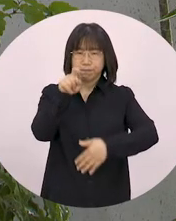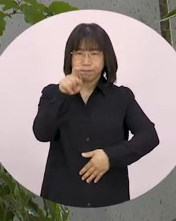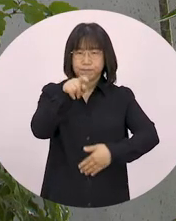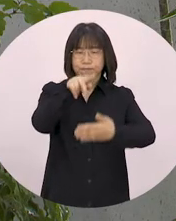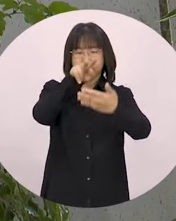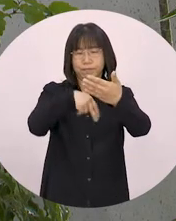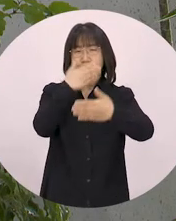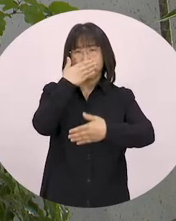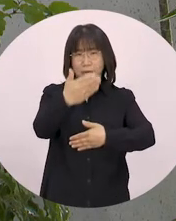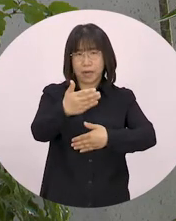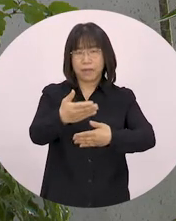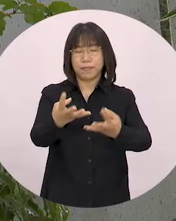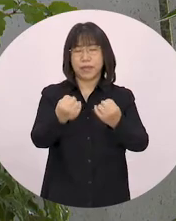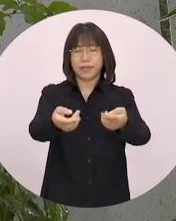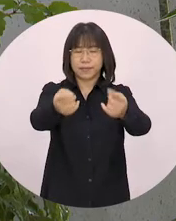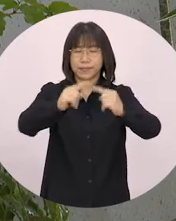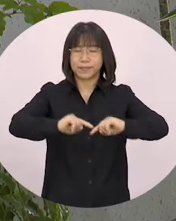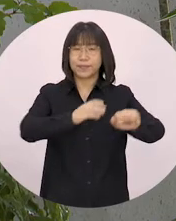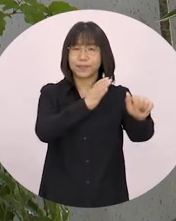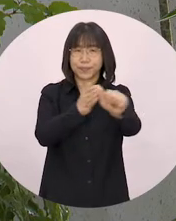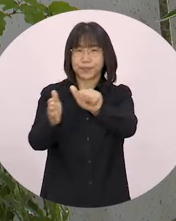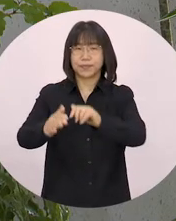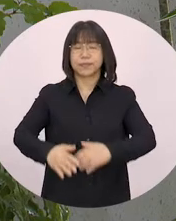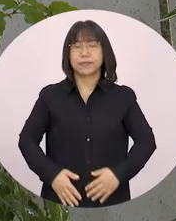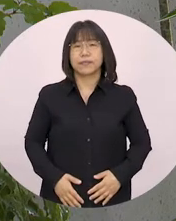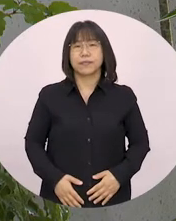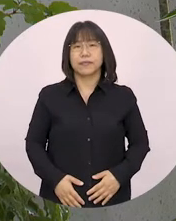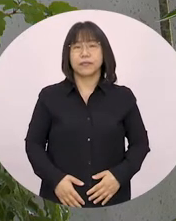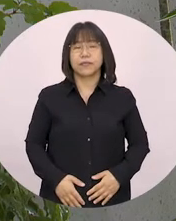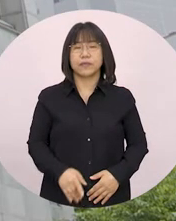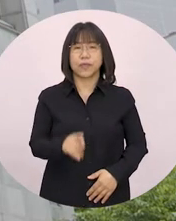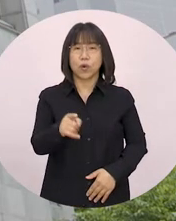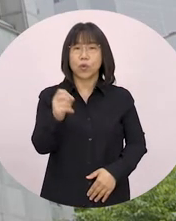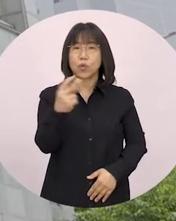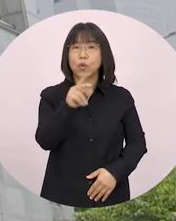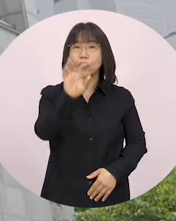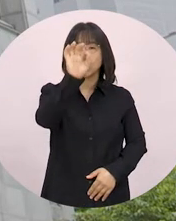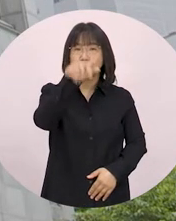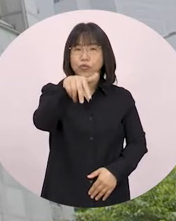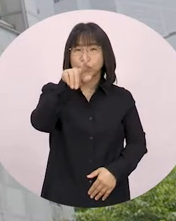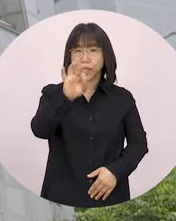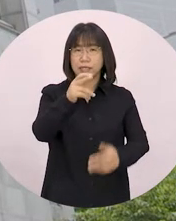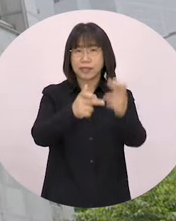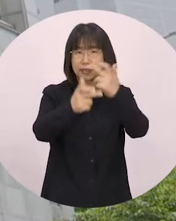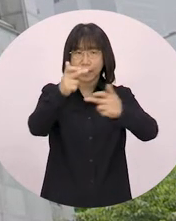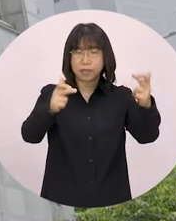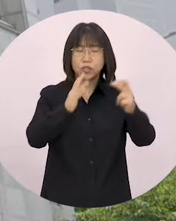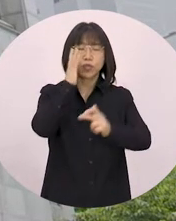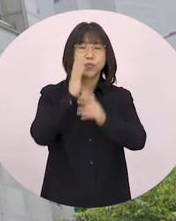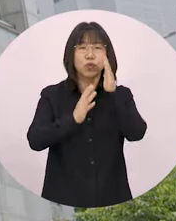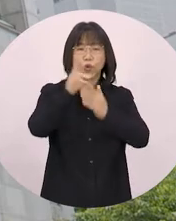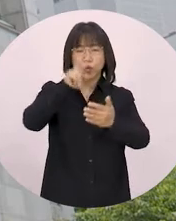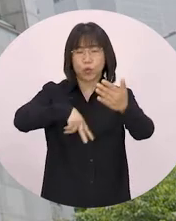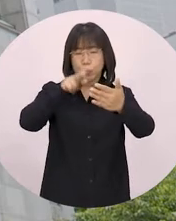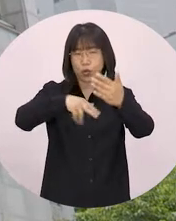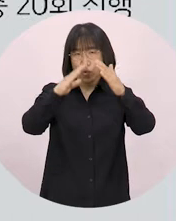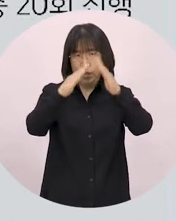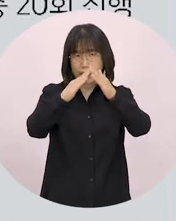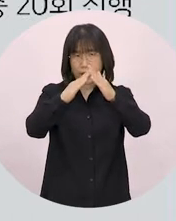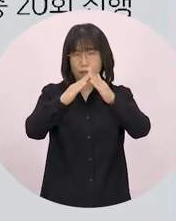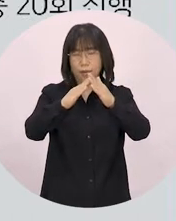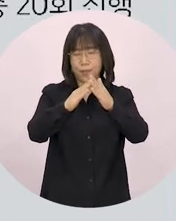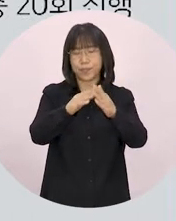호가가 될 수 있습니다 많은 참여 부탁드립니다 이외에도 우장산 숲속 도서관에서는